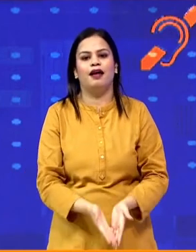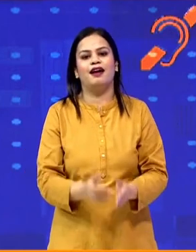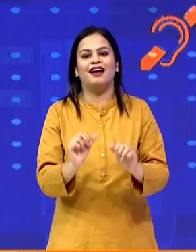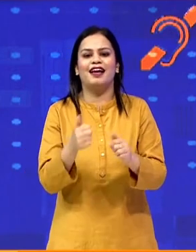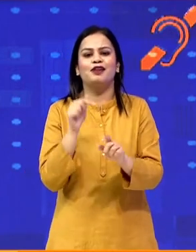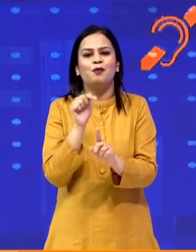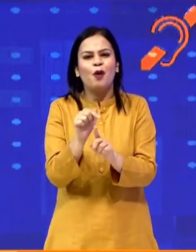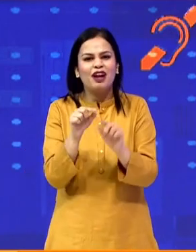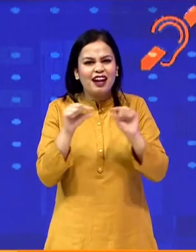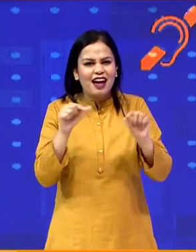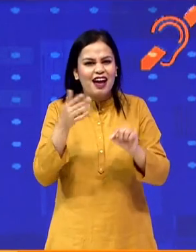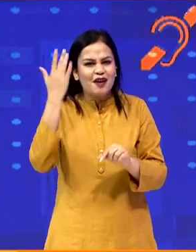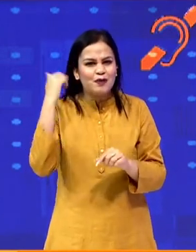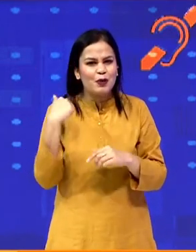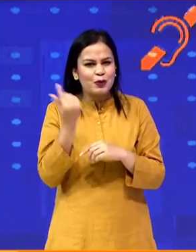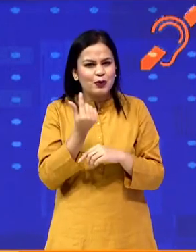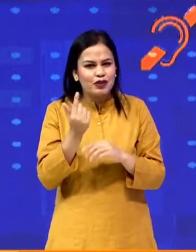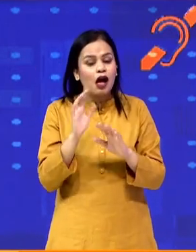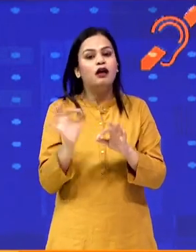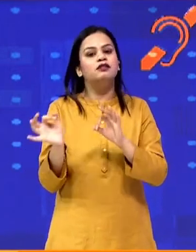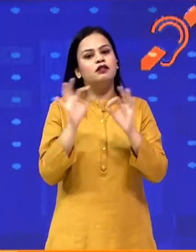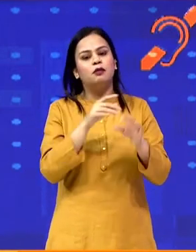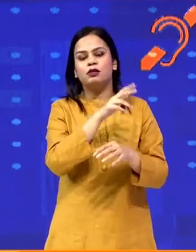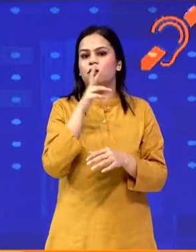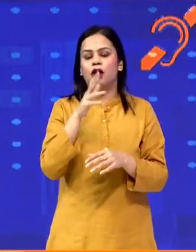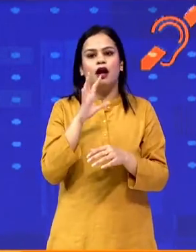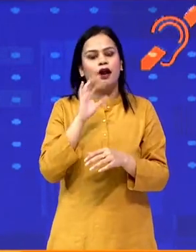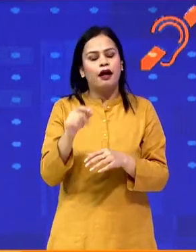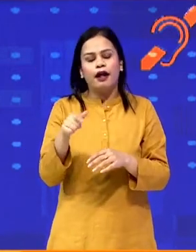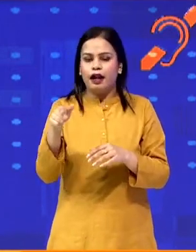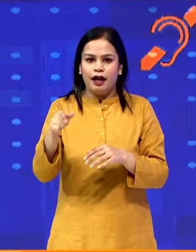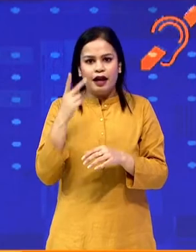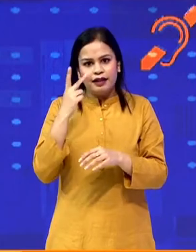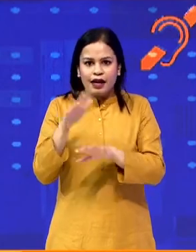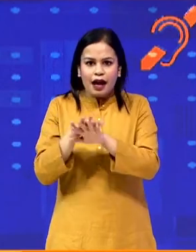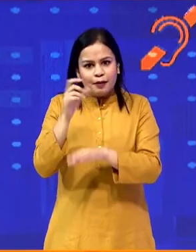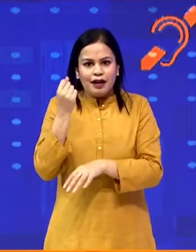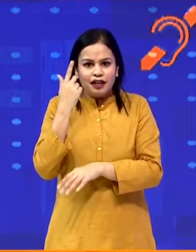तो भी तो पानी था यह तो रेट में डब रहा है